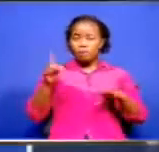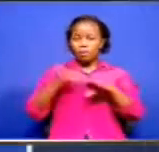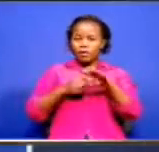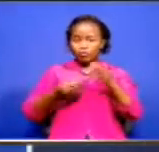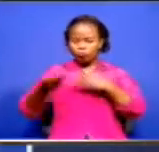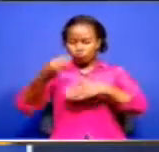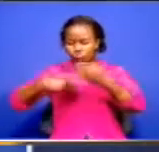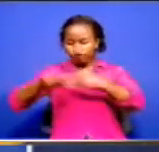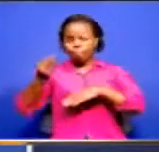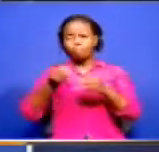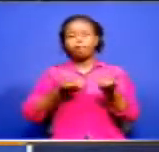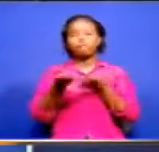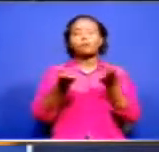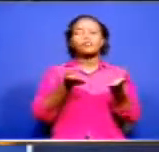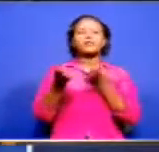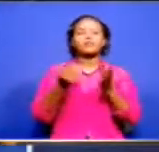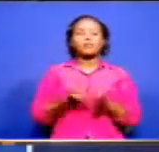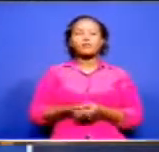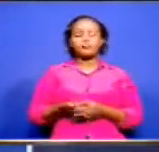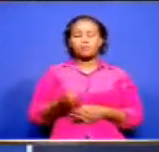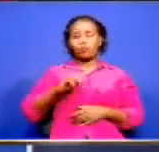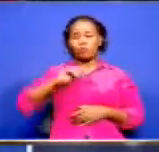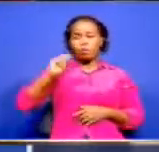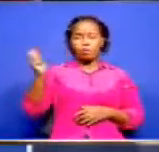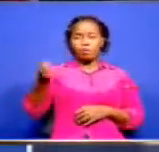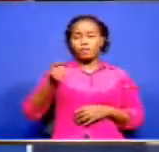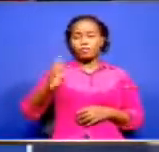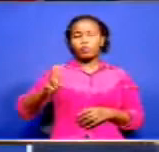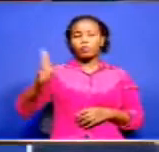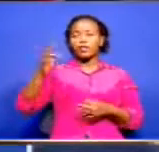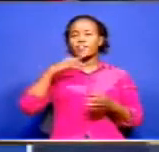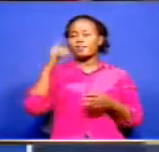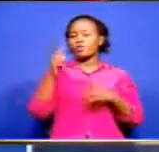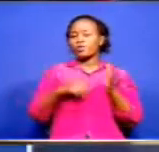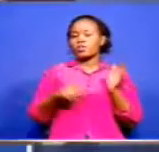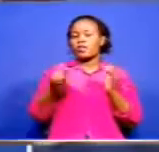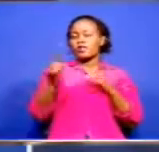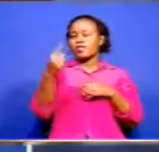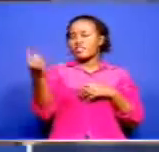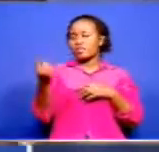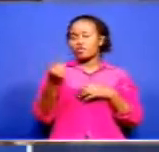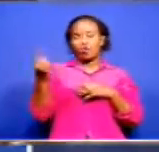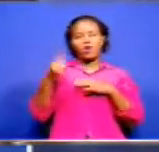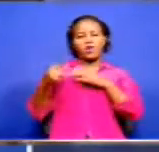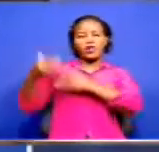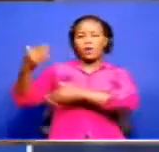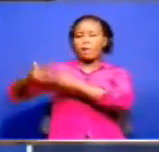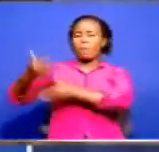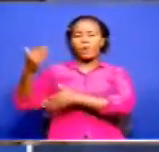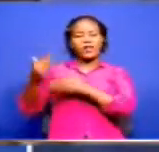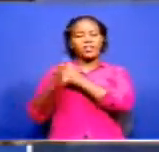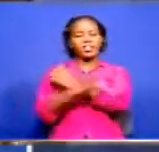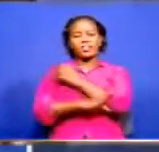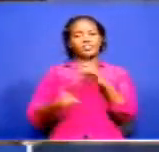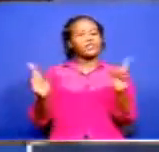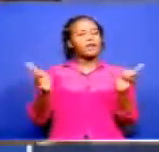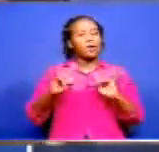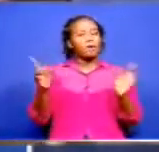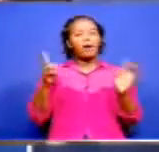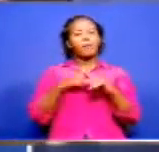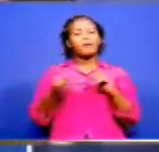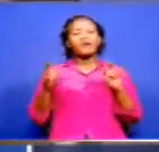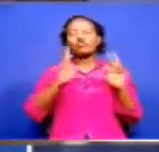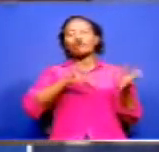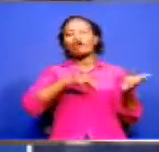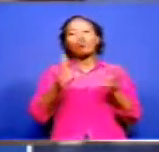biashara. President Kenyatta said Kenya and Tanzania were not only geographically conjoined, but have a common culture, common